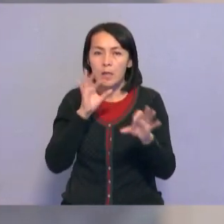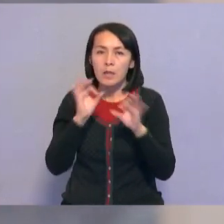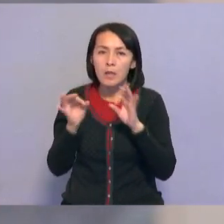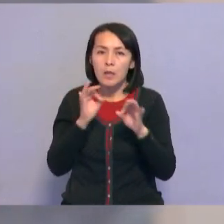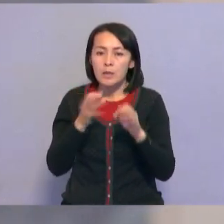стала ненужной